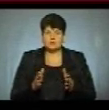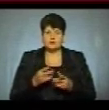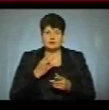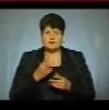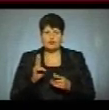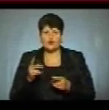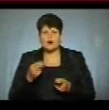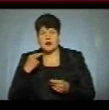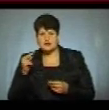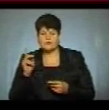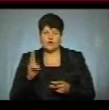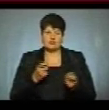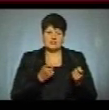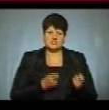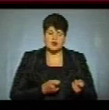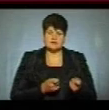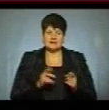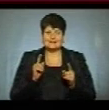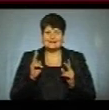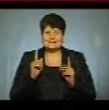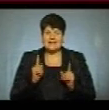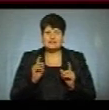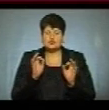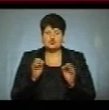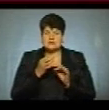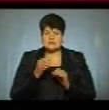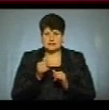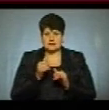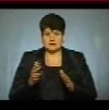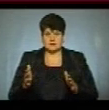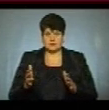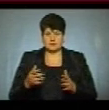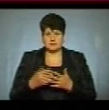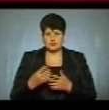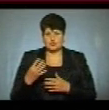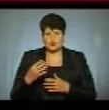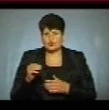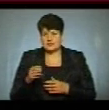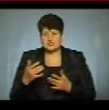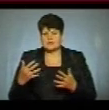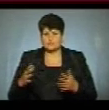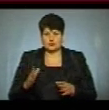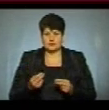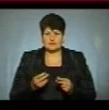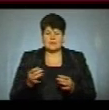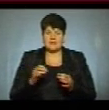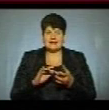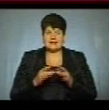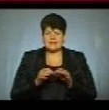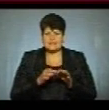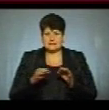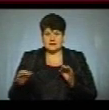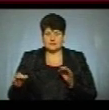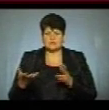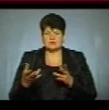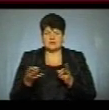кого дешевше, і будемо визначатися. Навіть не можу вам нічого сказати, чи буде 30 тисяч, 40 тисяч, скільки це буде коштувати. Там треба зразу інтернет підтягнути, а нема світла,